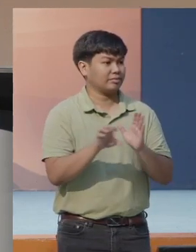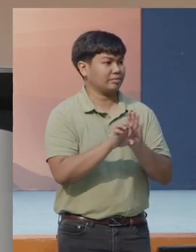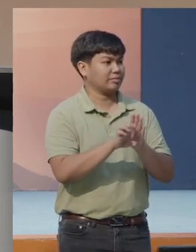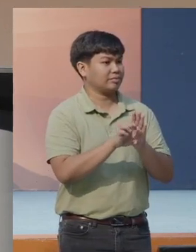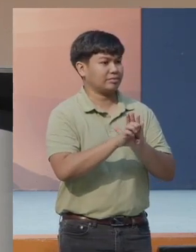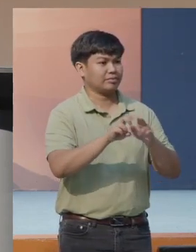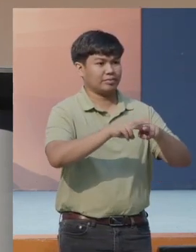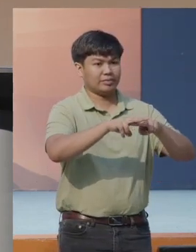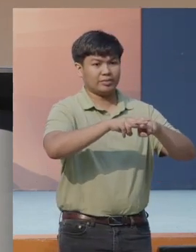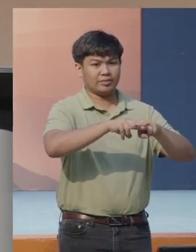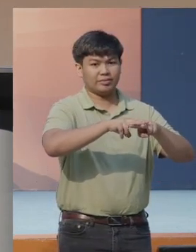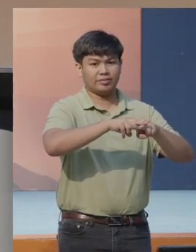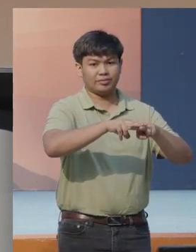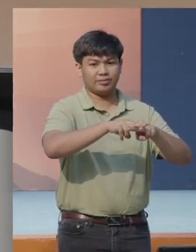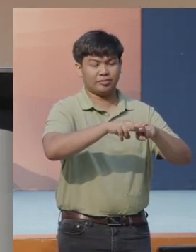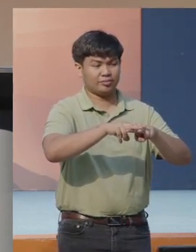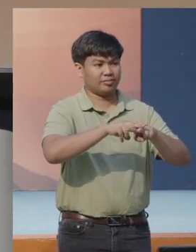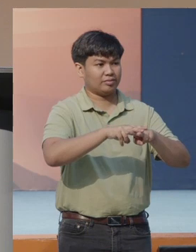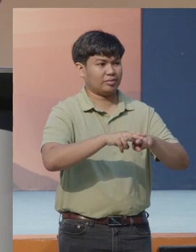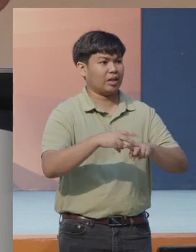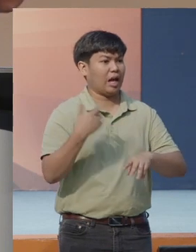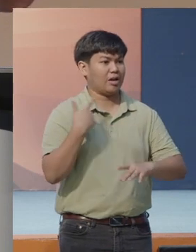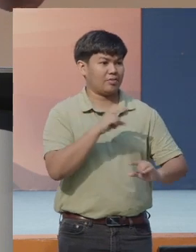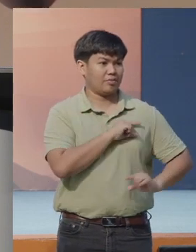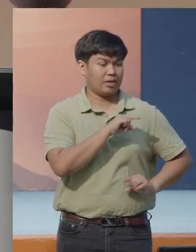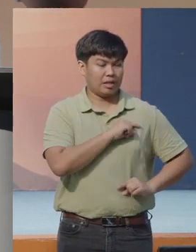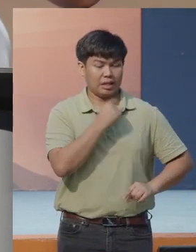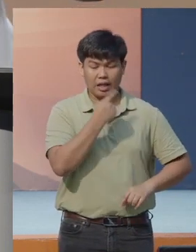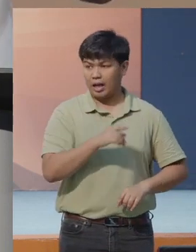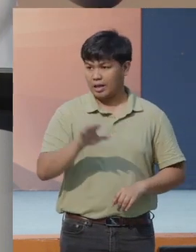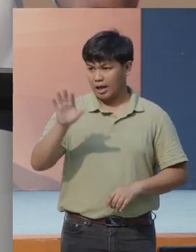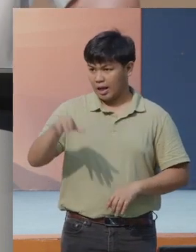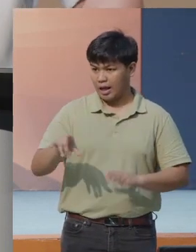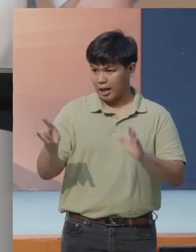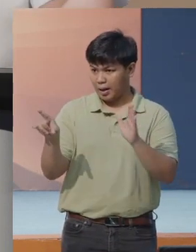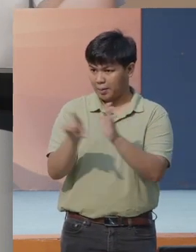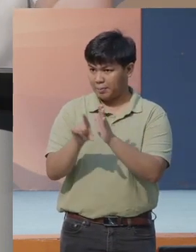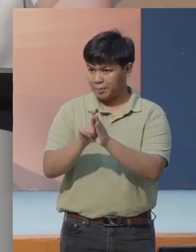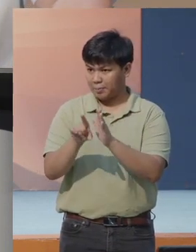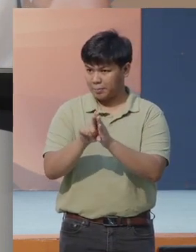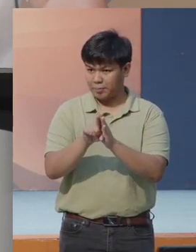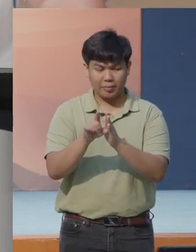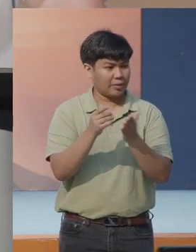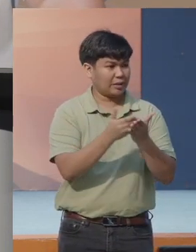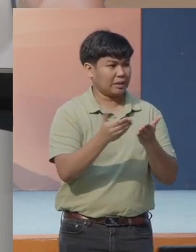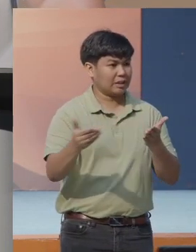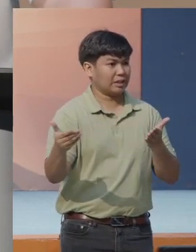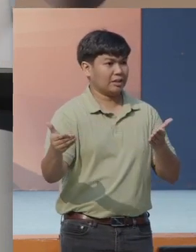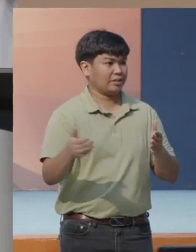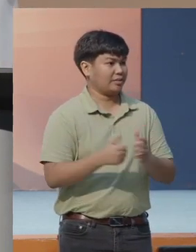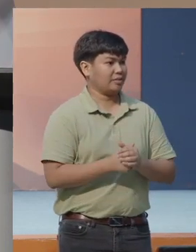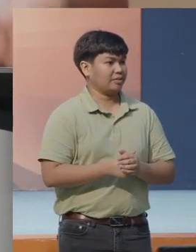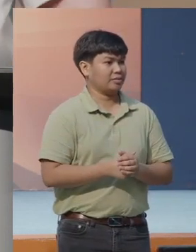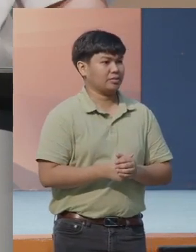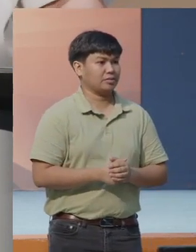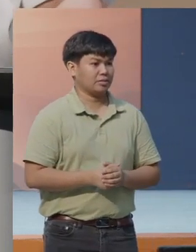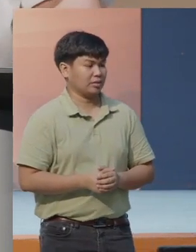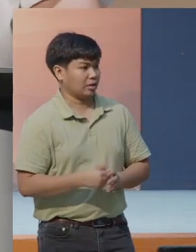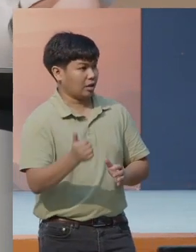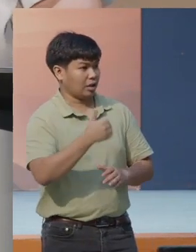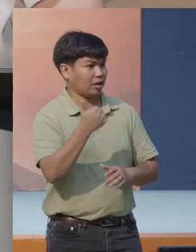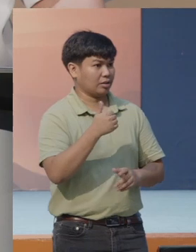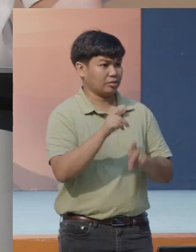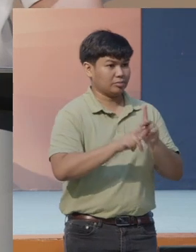station, sasabihin ng gwardiya, "Sir, bawal po dito ang mga bagay na sumasabog." At aminin nyo, minsan